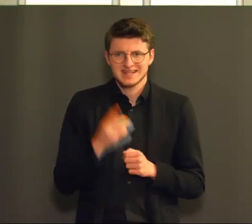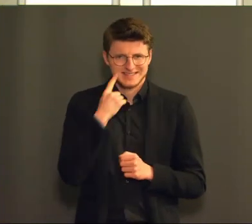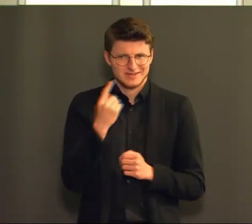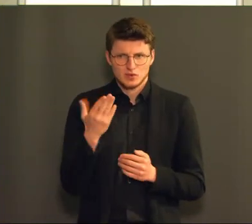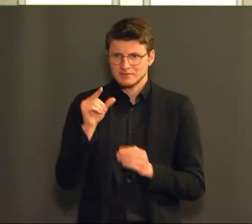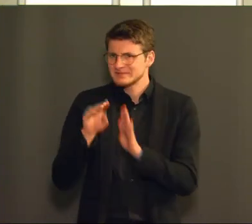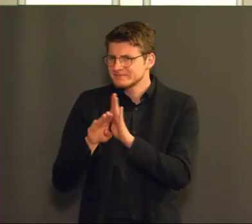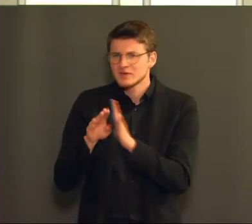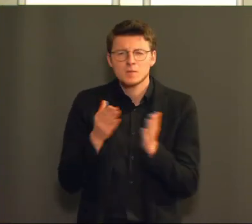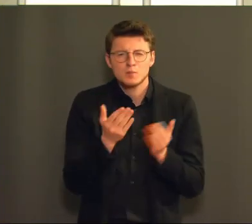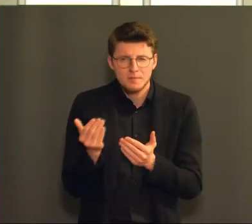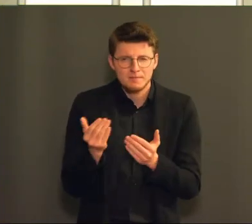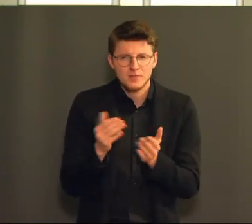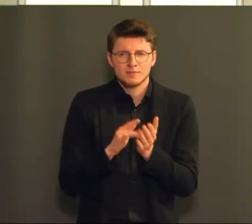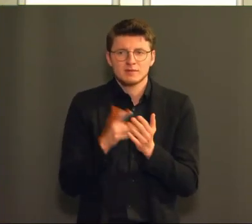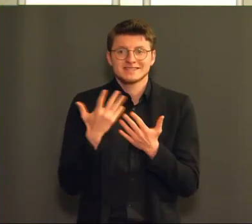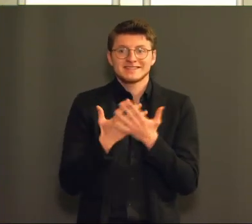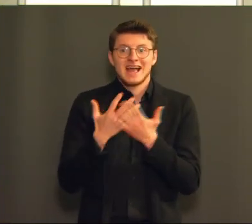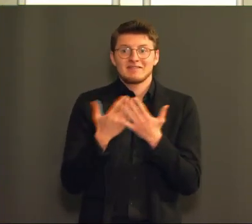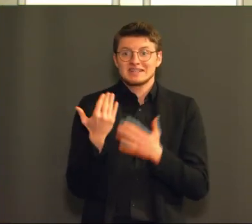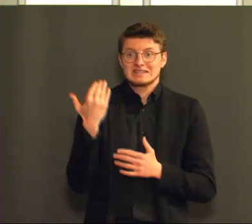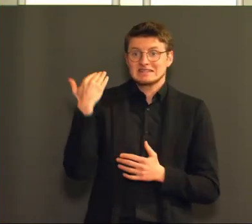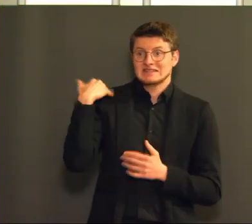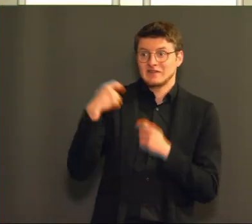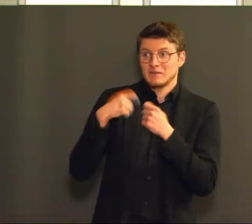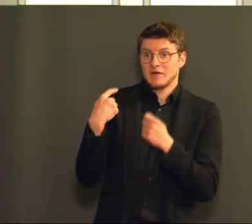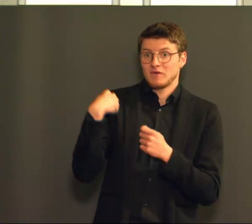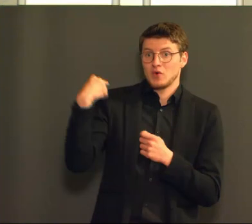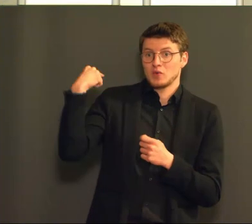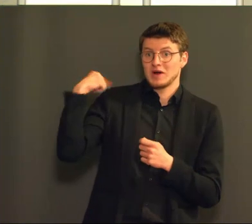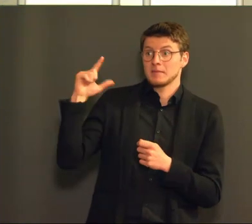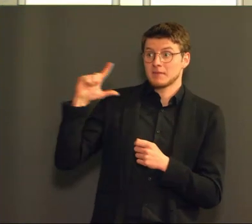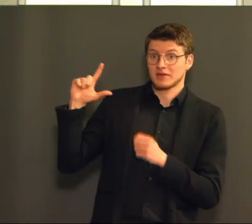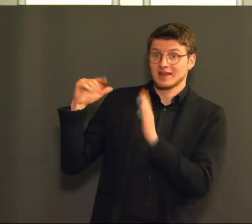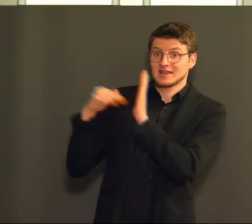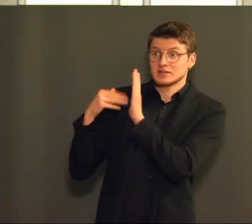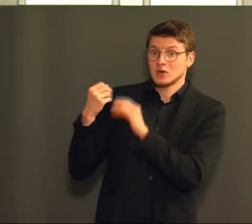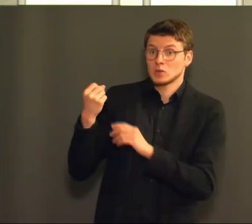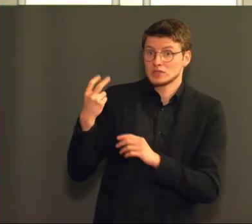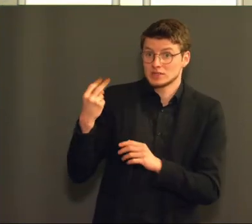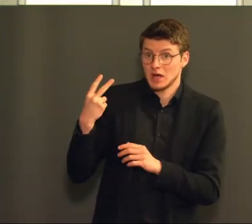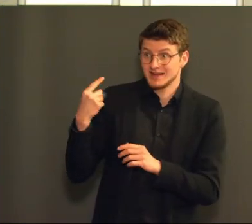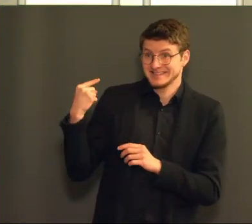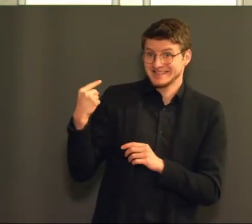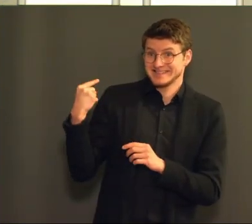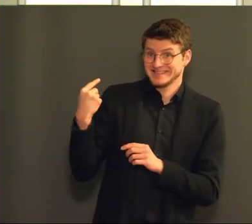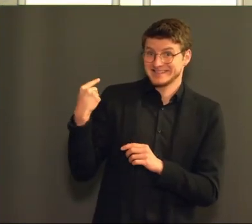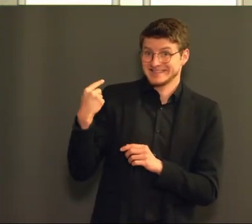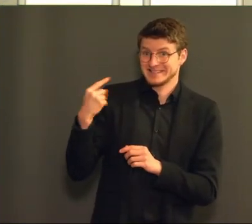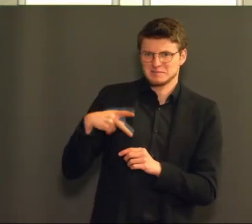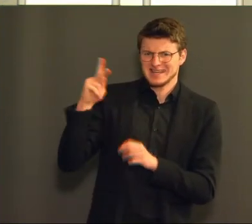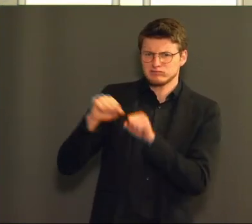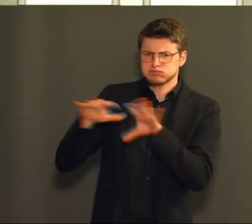gedreven door de cijfers van begin vorige week, toen er op maandag, dinsdag, woensdag meer nieuwe besmettingen werden